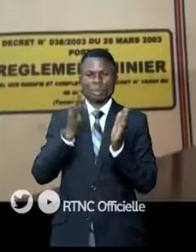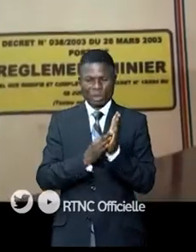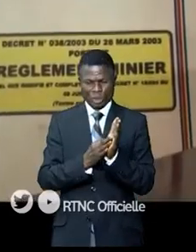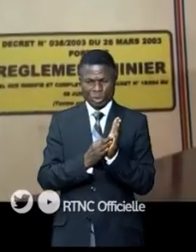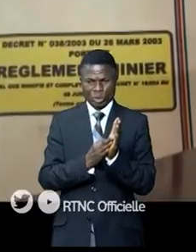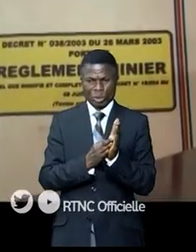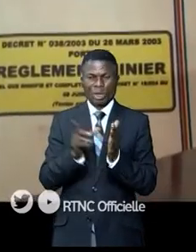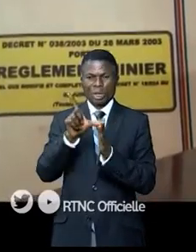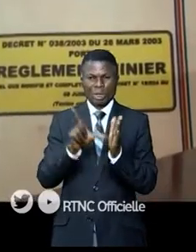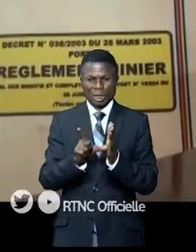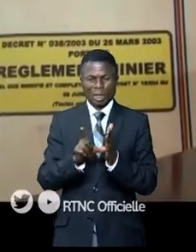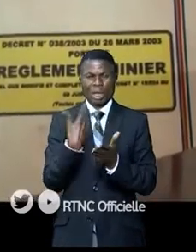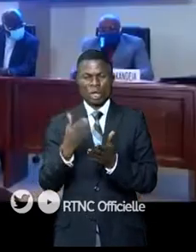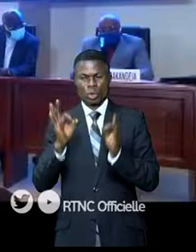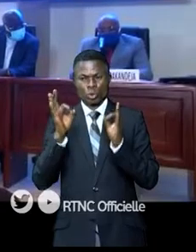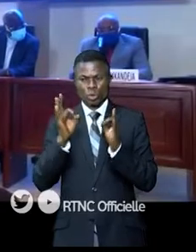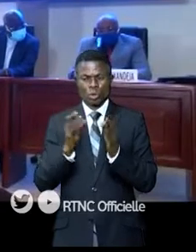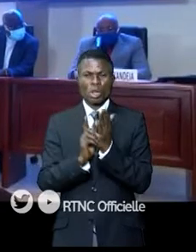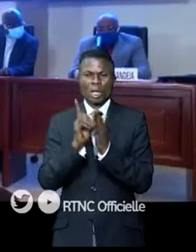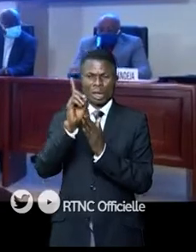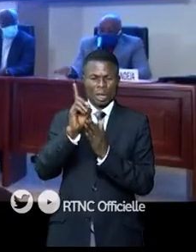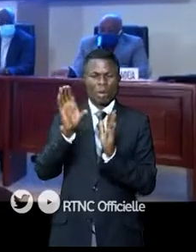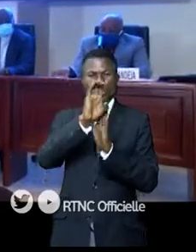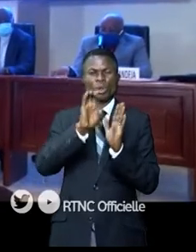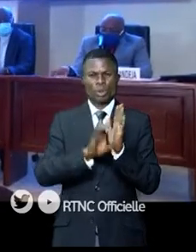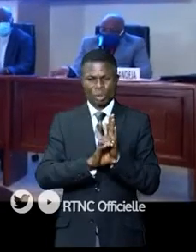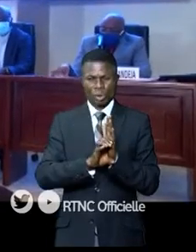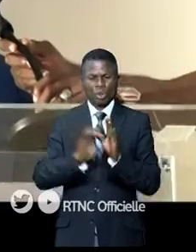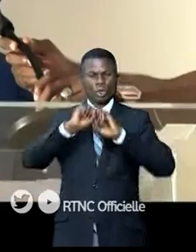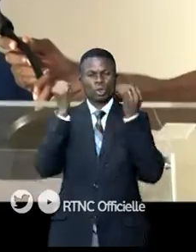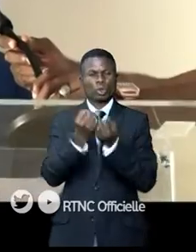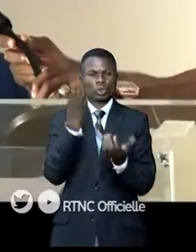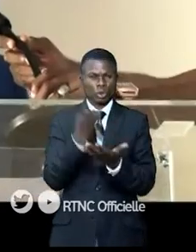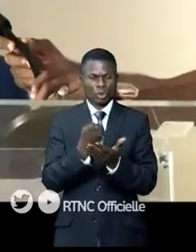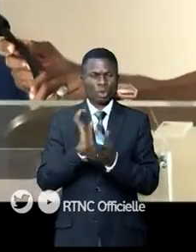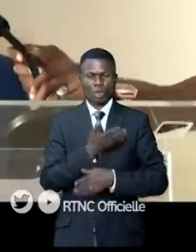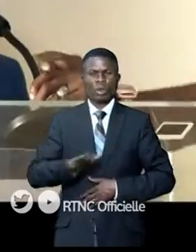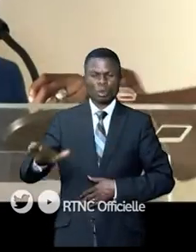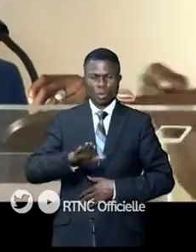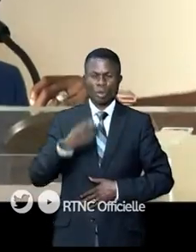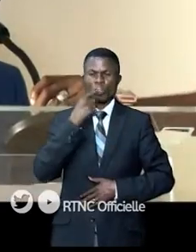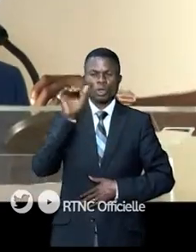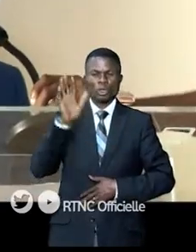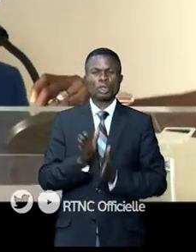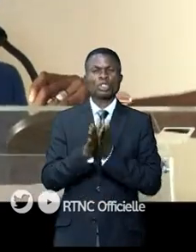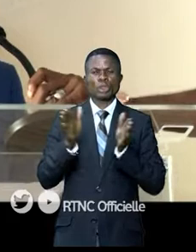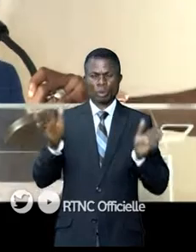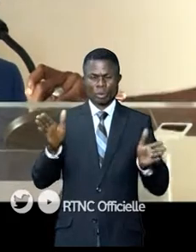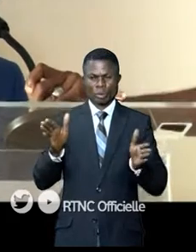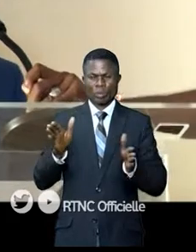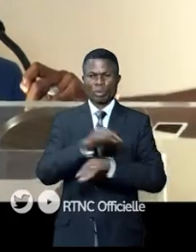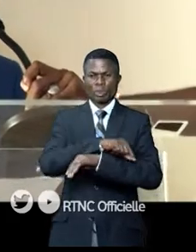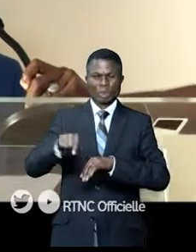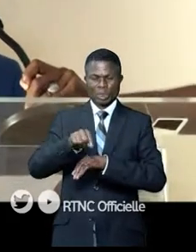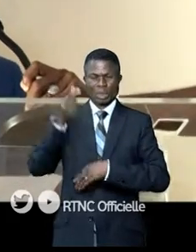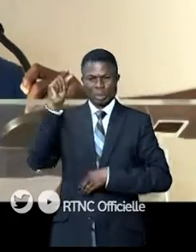code. Innovation qui cadre avec l'évolution constitutionnelle et socio-économique du pays, a dit le directeur général du cadastre